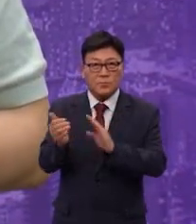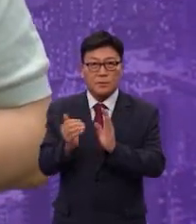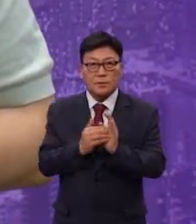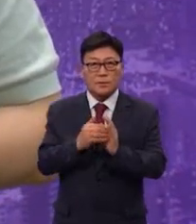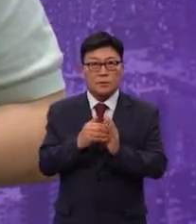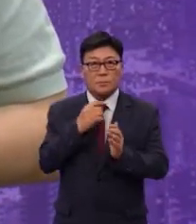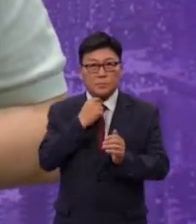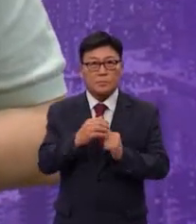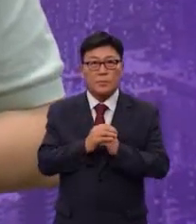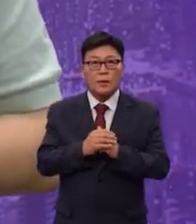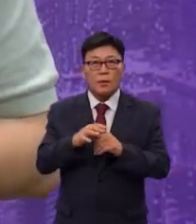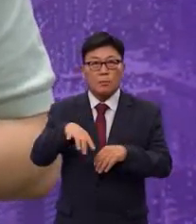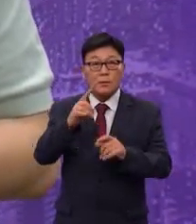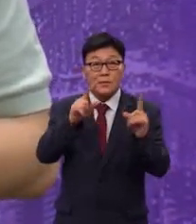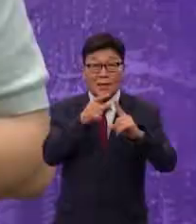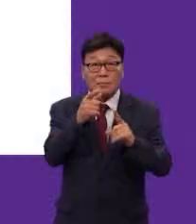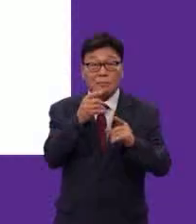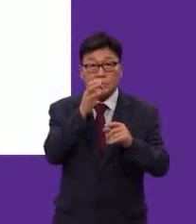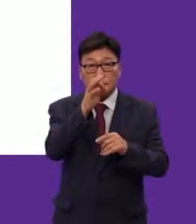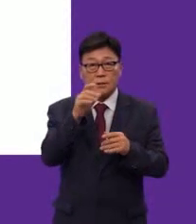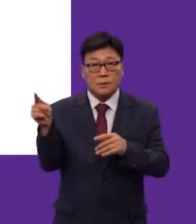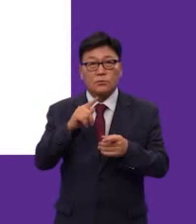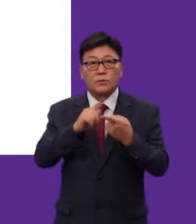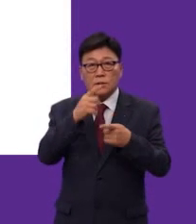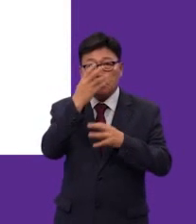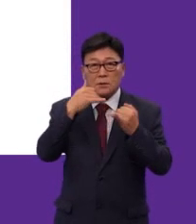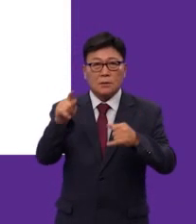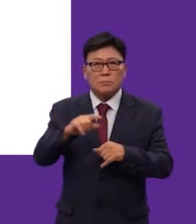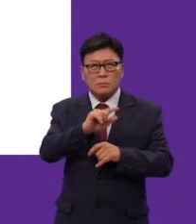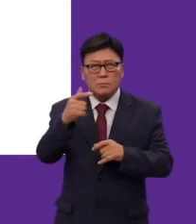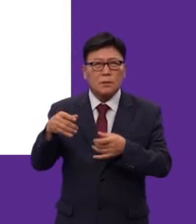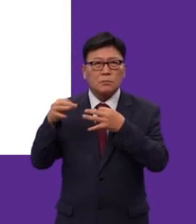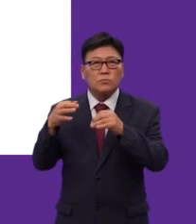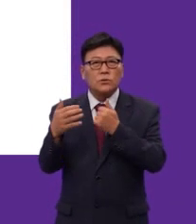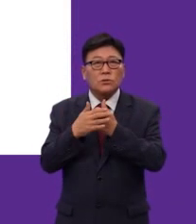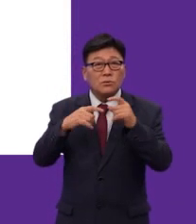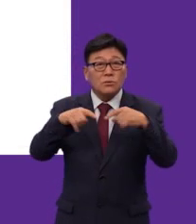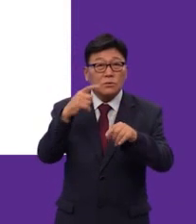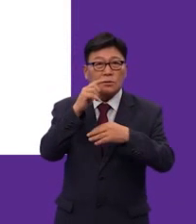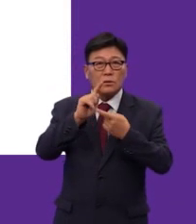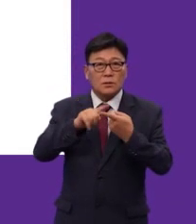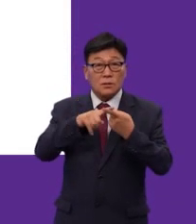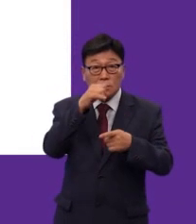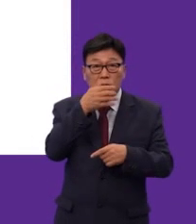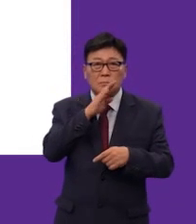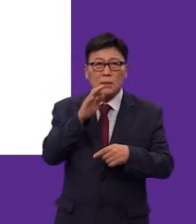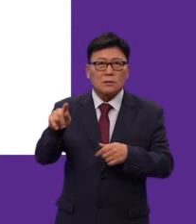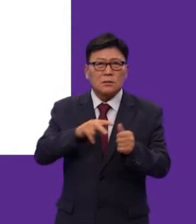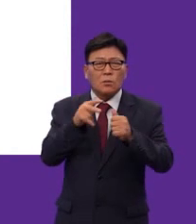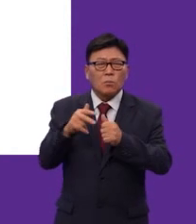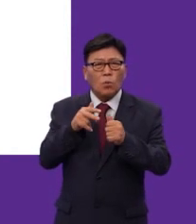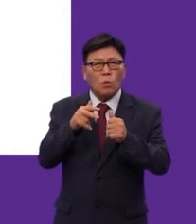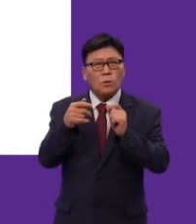해보려고 합니다. 먼저 생활비 대출에서는 청년들이 다양한 금융지원 정책이 있음에도 불구하고